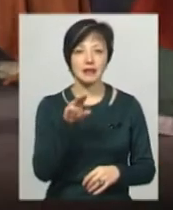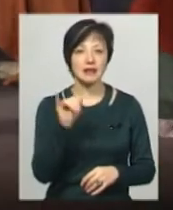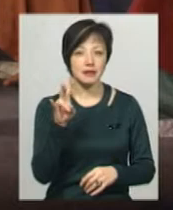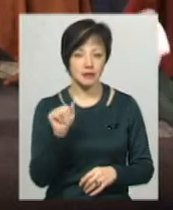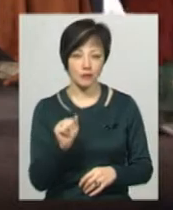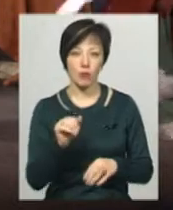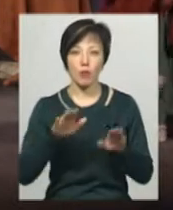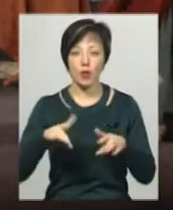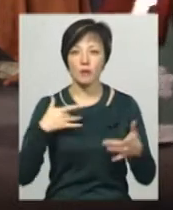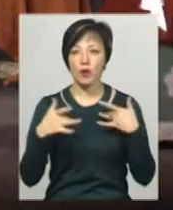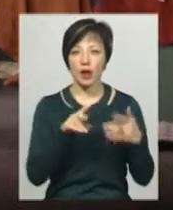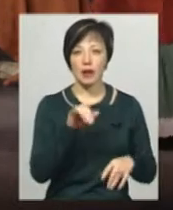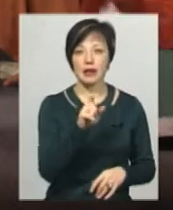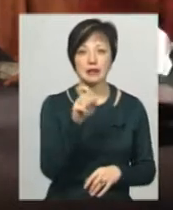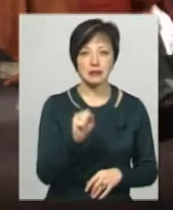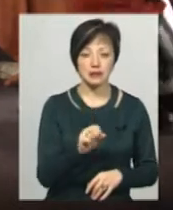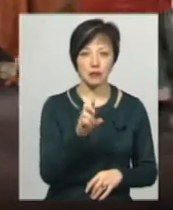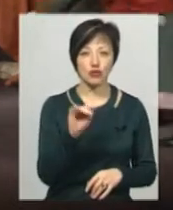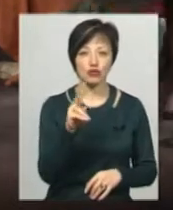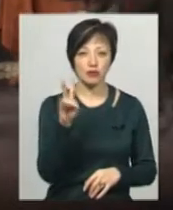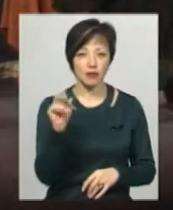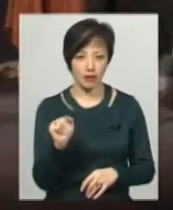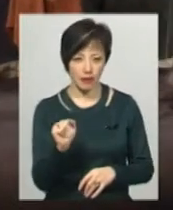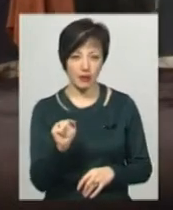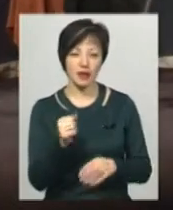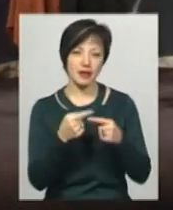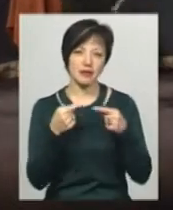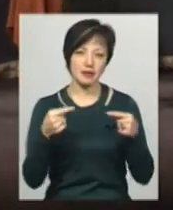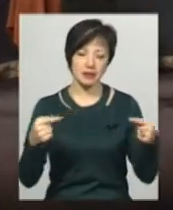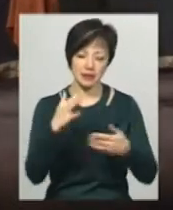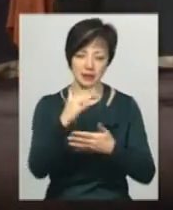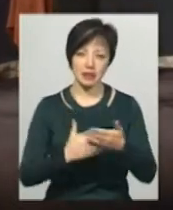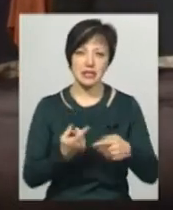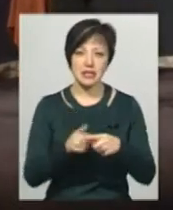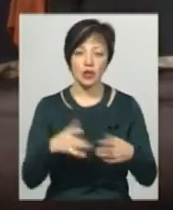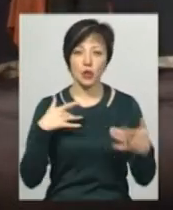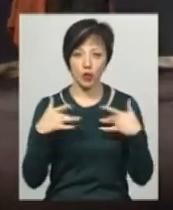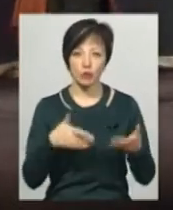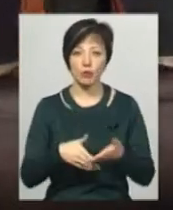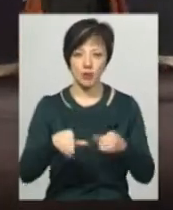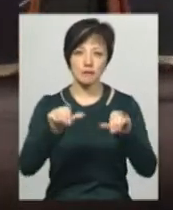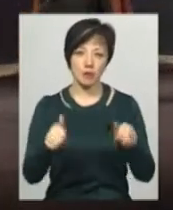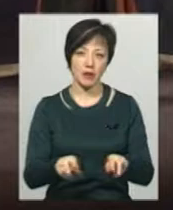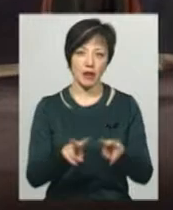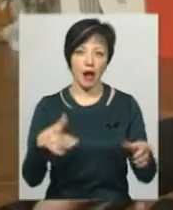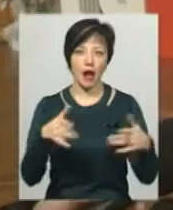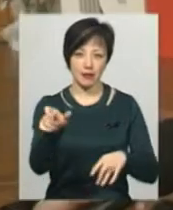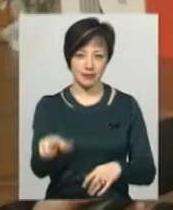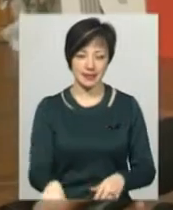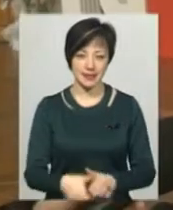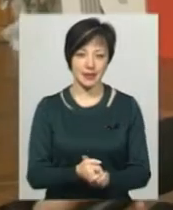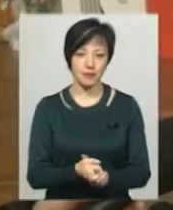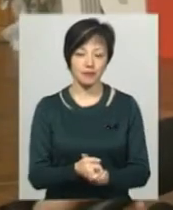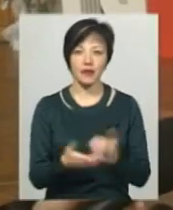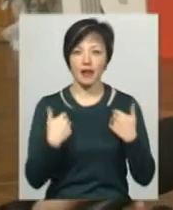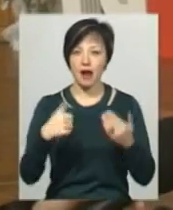Потім була роль Лізи Бричкіної, Азорі Тутихі, Клавдії у «Солдатській вдові». Ці ролі допомогли сформуватись їй як актрисі. Я